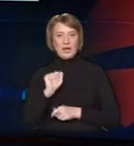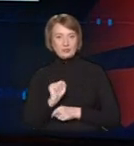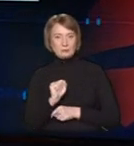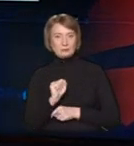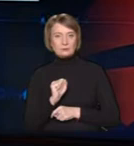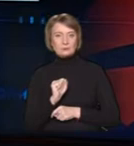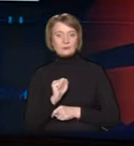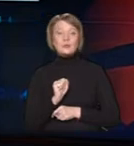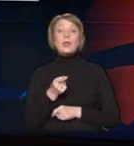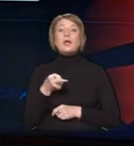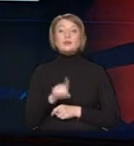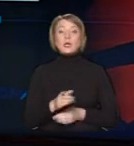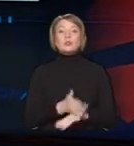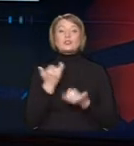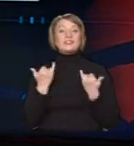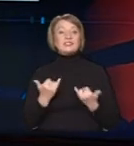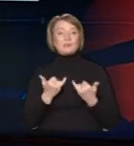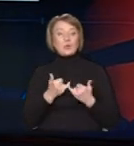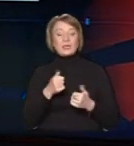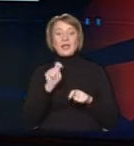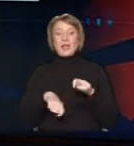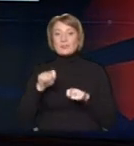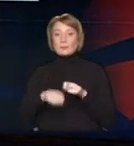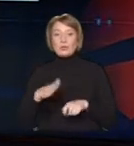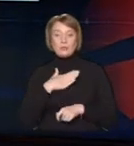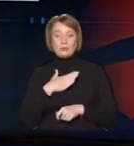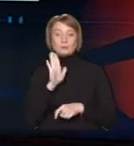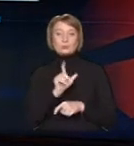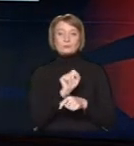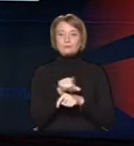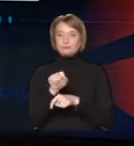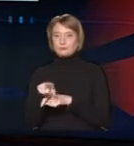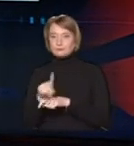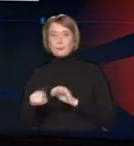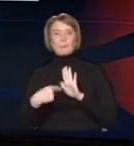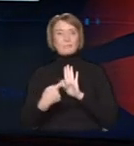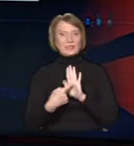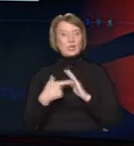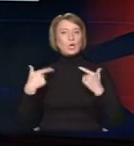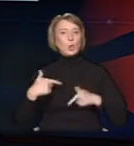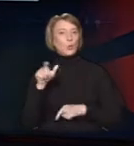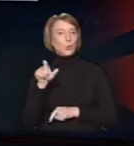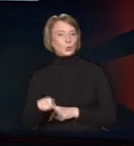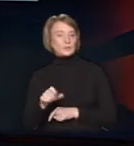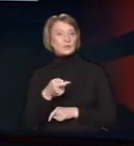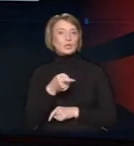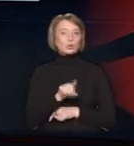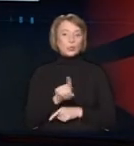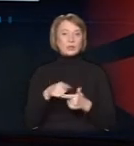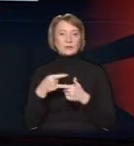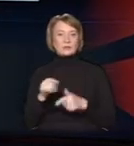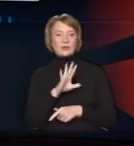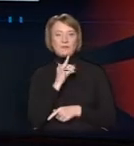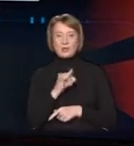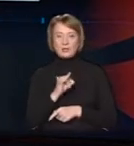мови. Також сьогоднішні експерти наші, які так само будуть ставити питання нашому гостеві і у той чи іншій царині, це Валерій